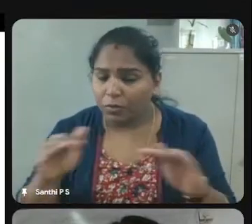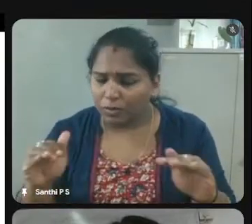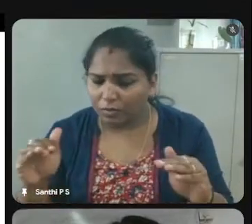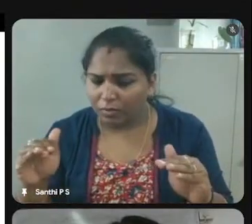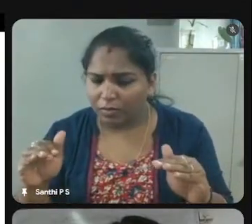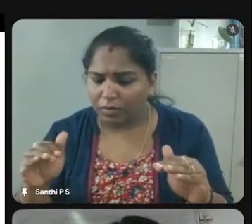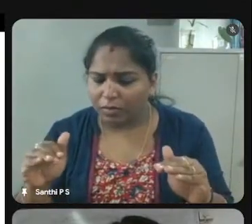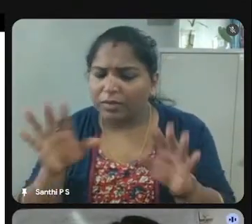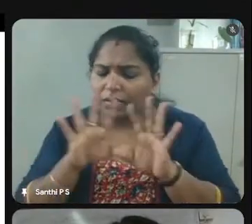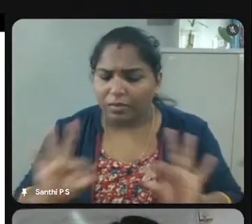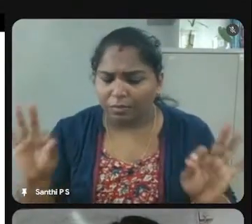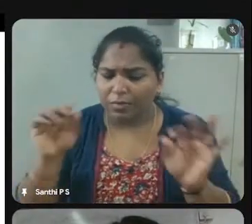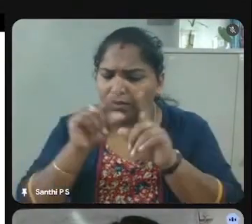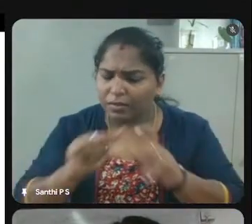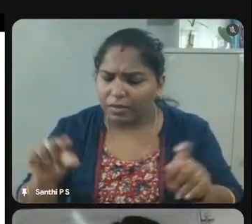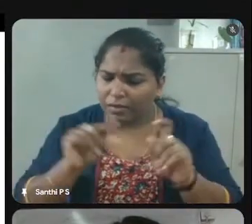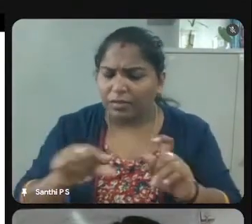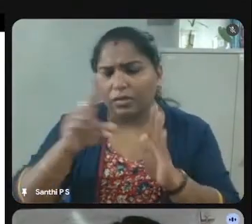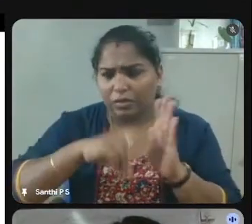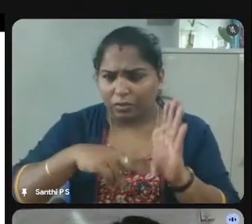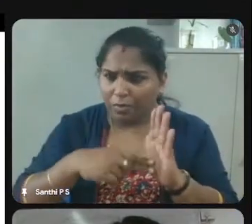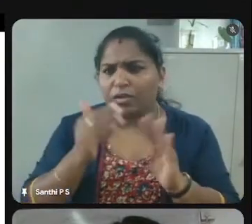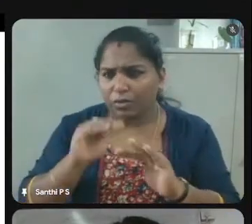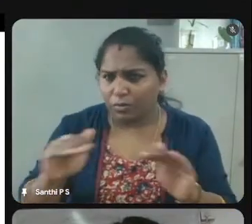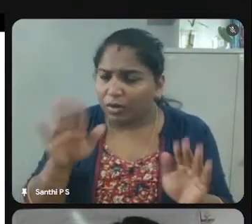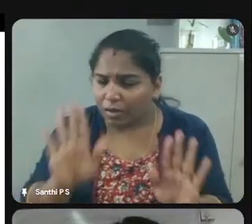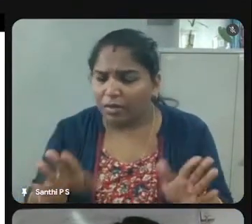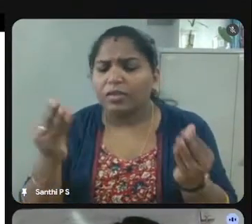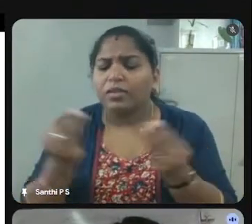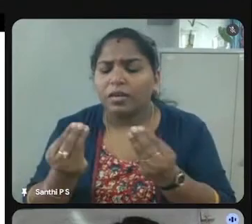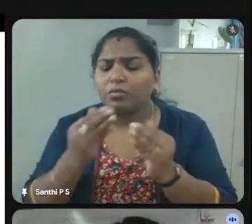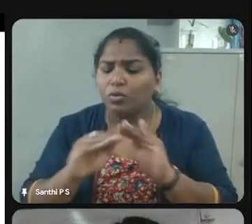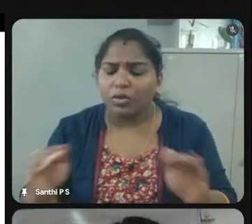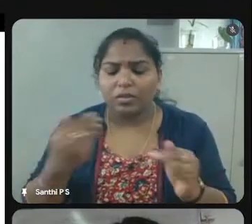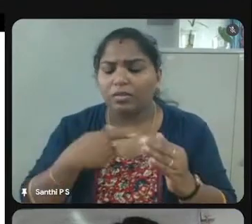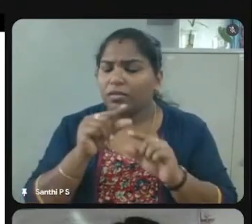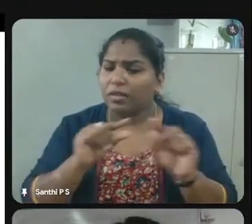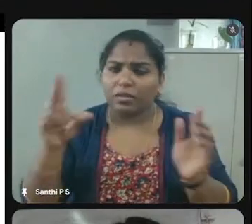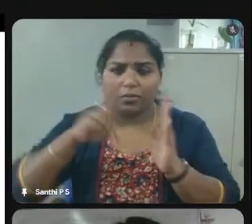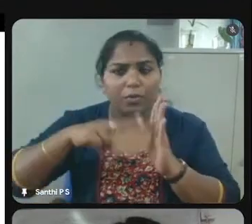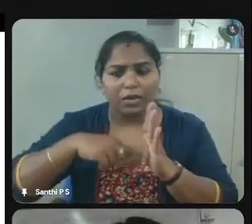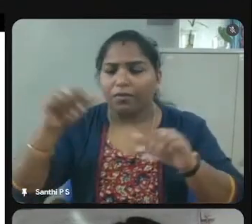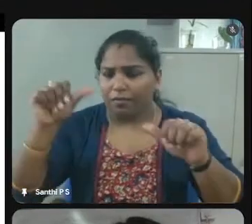വളരെ സിമ്പിൾ ആയിട്ടുള്ള സെന്റൻസ് വായിക്കുന്ന കുട്ടികളും ഉണ്ട്, ഐഡിയ ഉള്ളത്. എന്നാൽ ചിലർക്ക് അത് പറ്റാത്തതുണ്ട്.